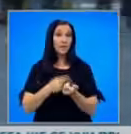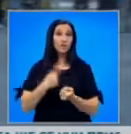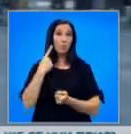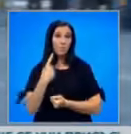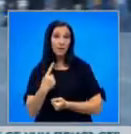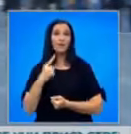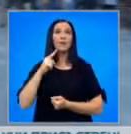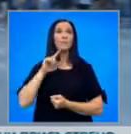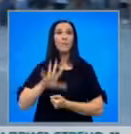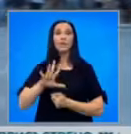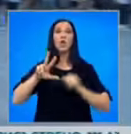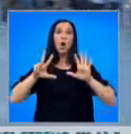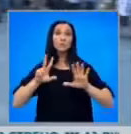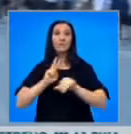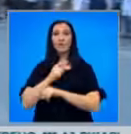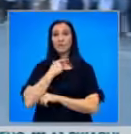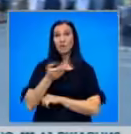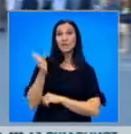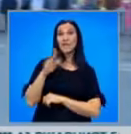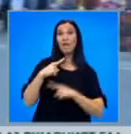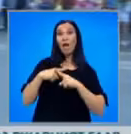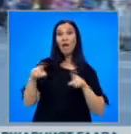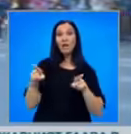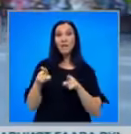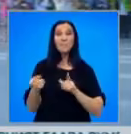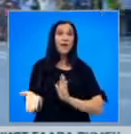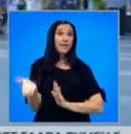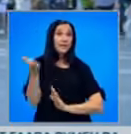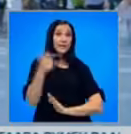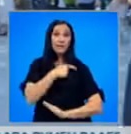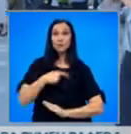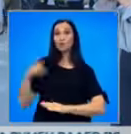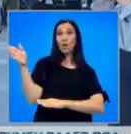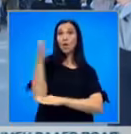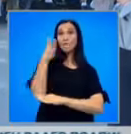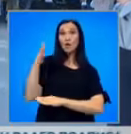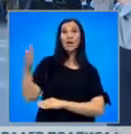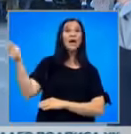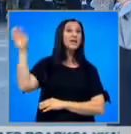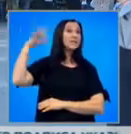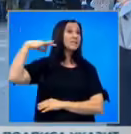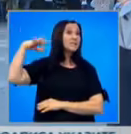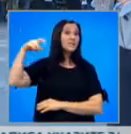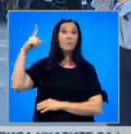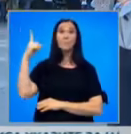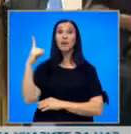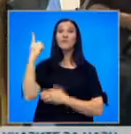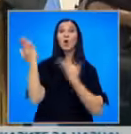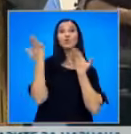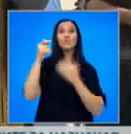първи, пети, осми и 12-ти клас. След химна и издигането на националния флаг зазвъня и първият учебен звънец.